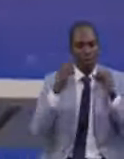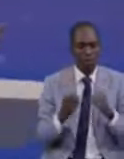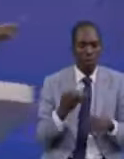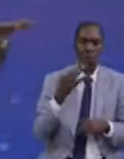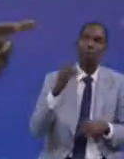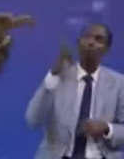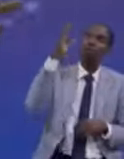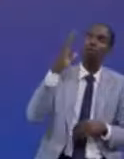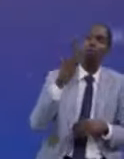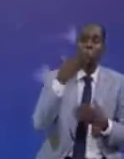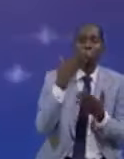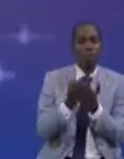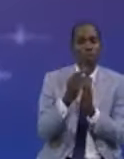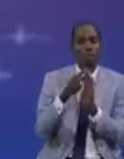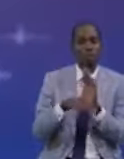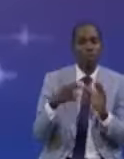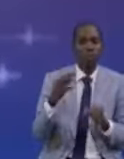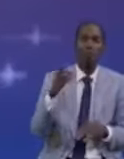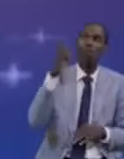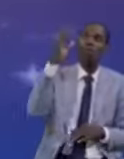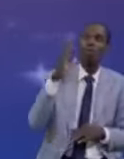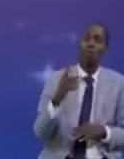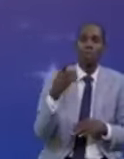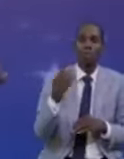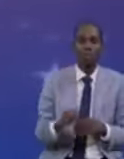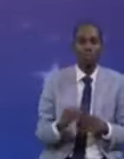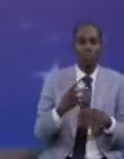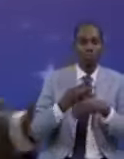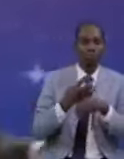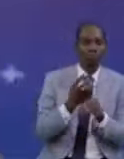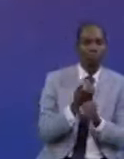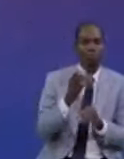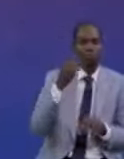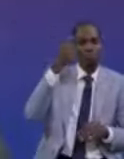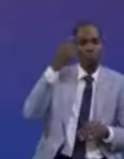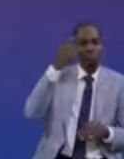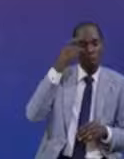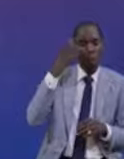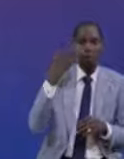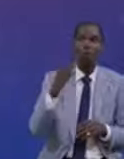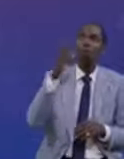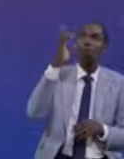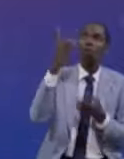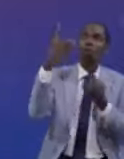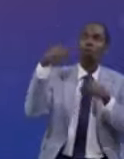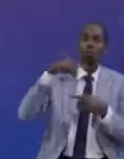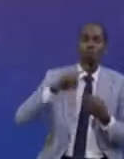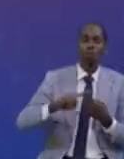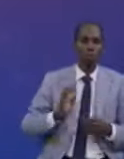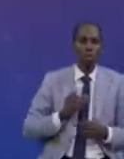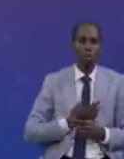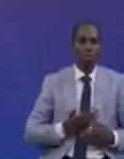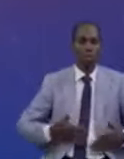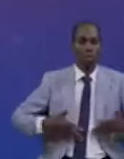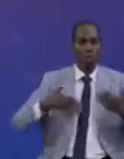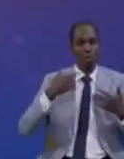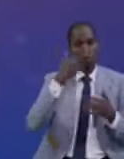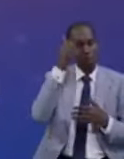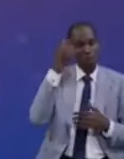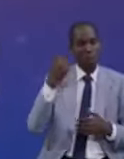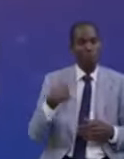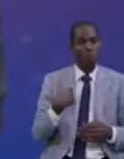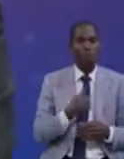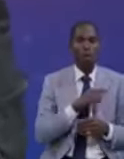de Dieu et la puissance créatrice de Dieu vient dans nos vies parce que nous sommes connecté à